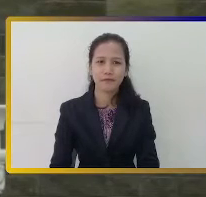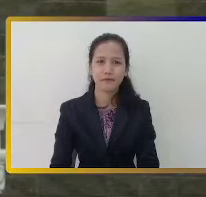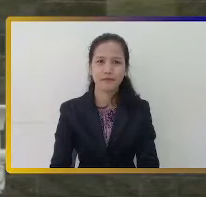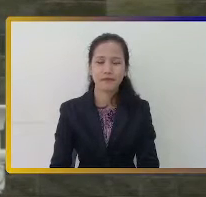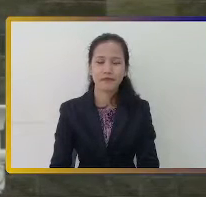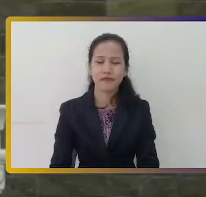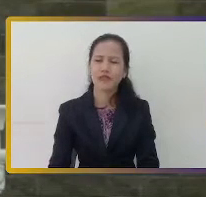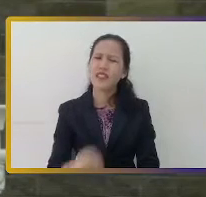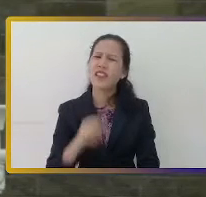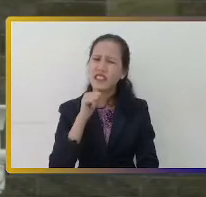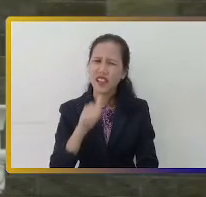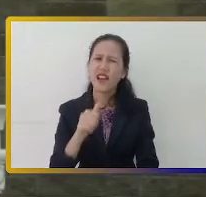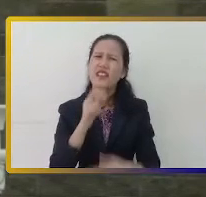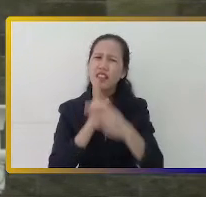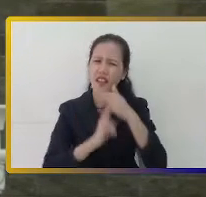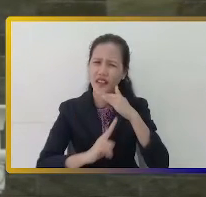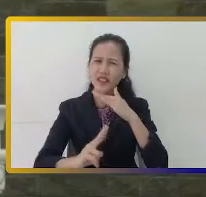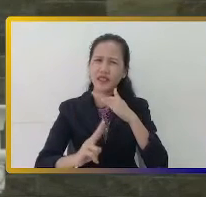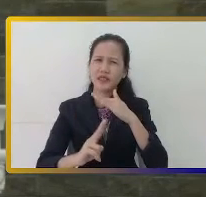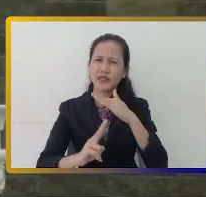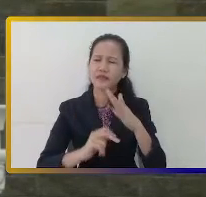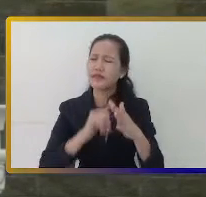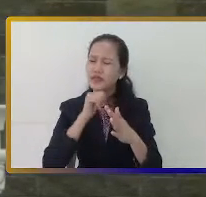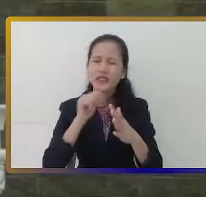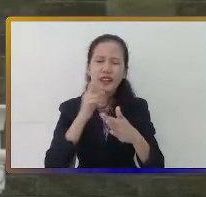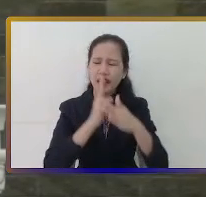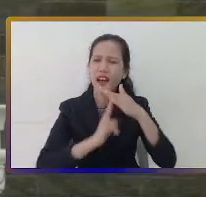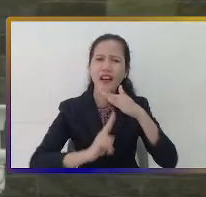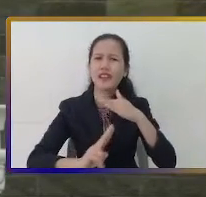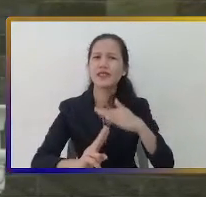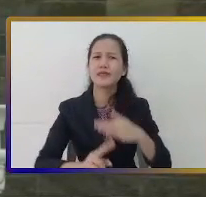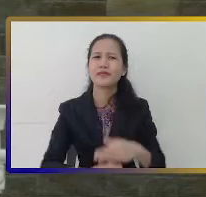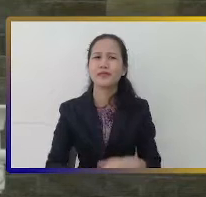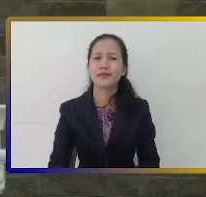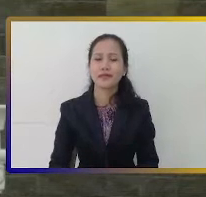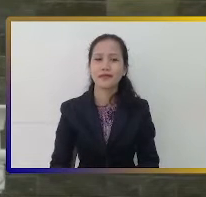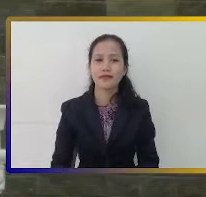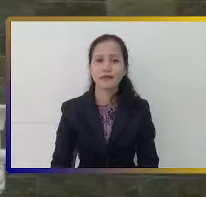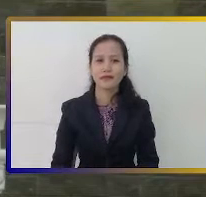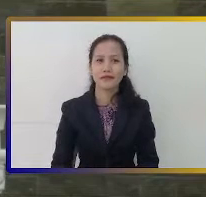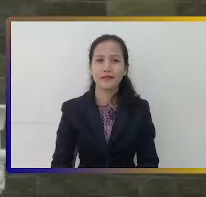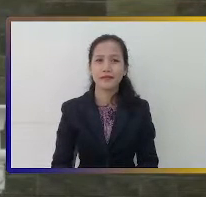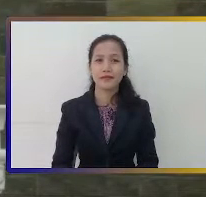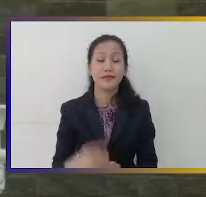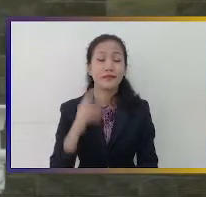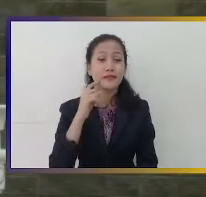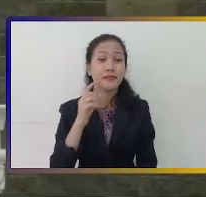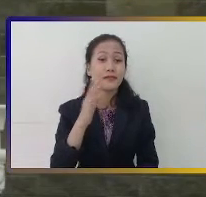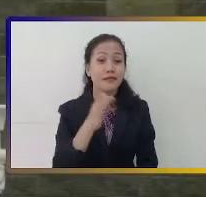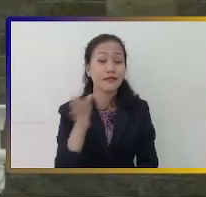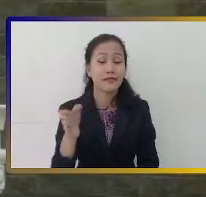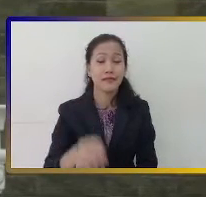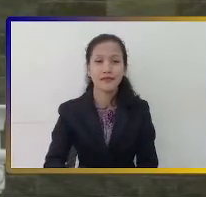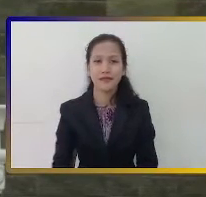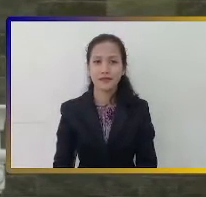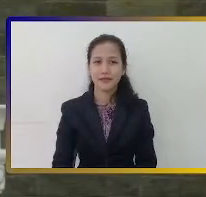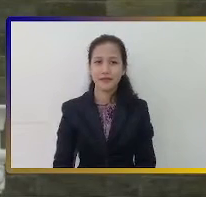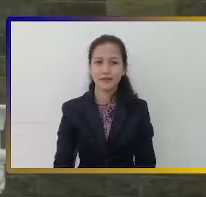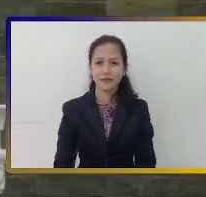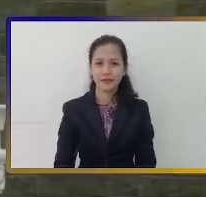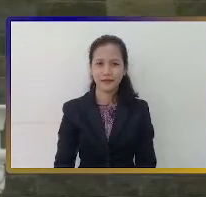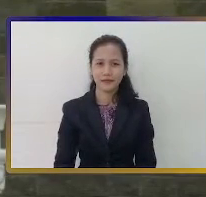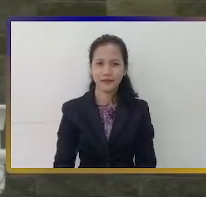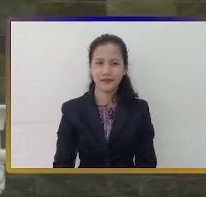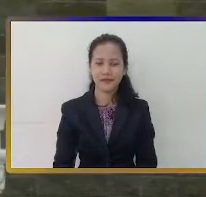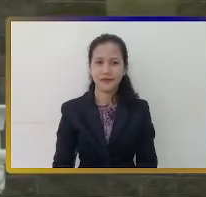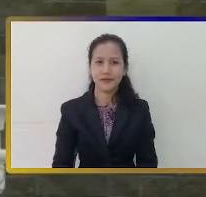Do not hide. Huwag natin itago, kapatid. Kaya, sabi ko, hindi ko po yung bang ang